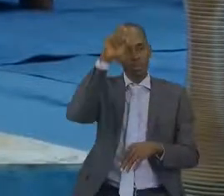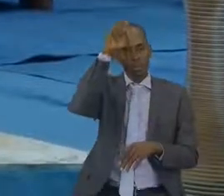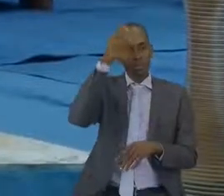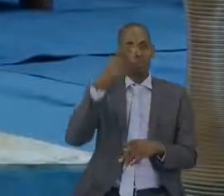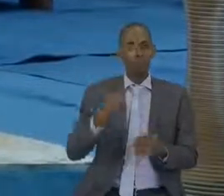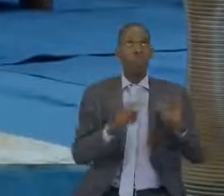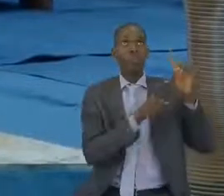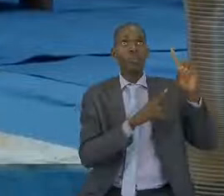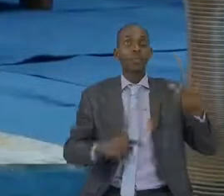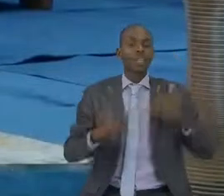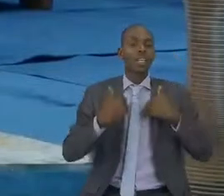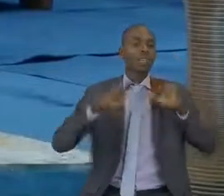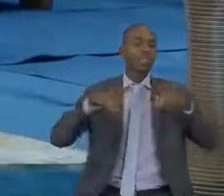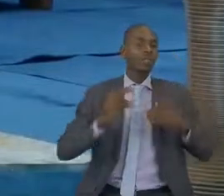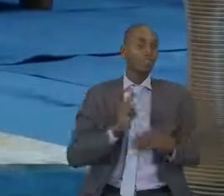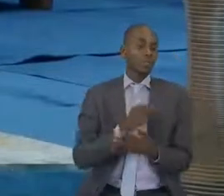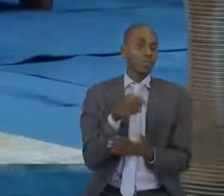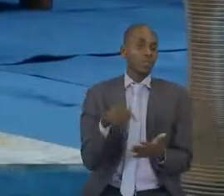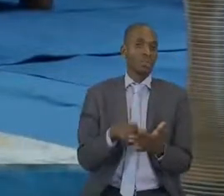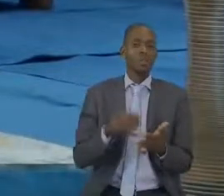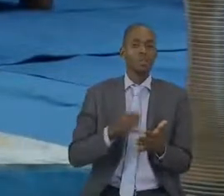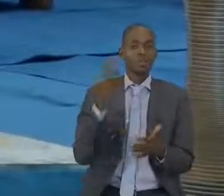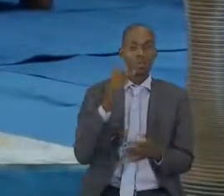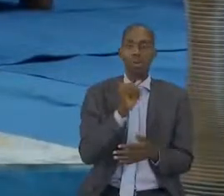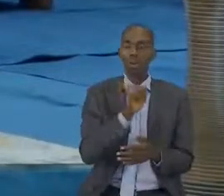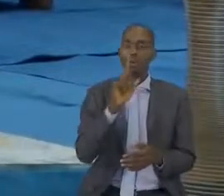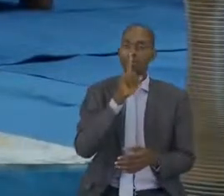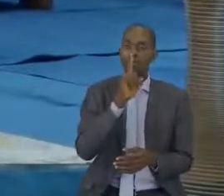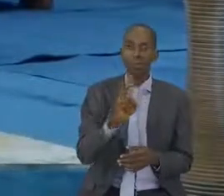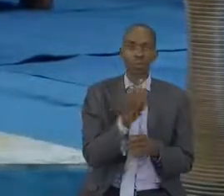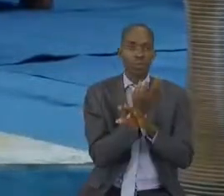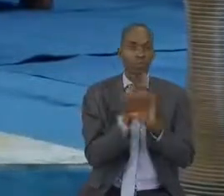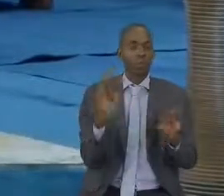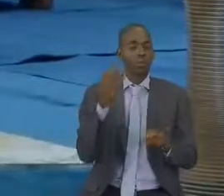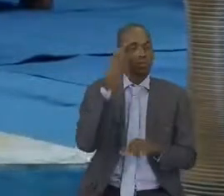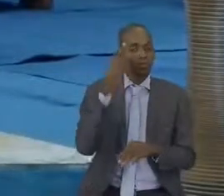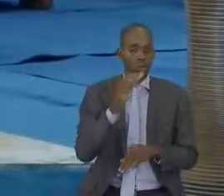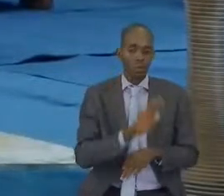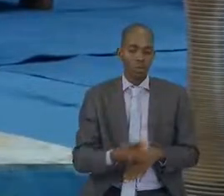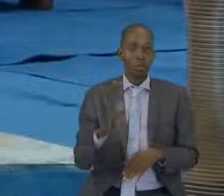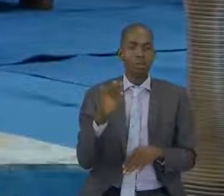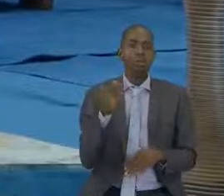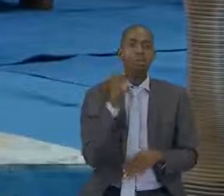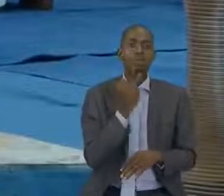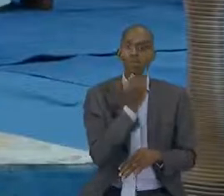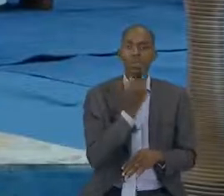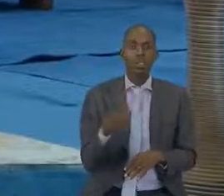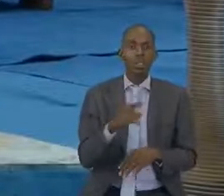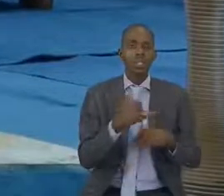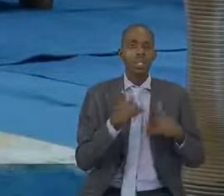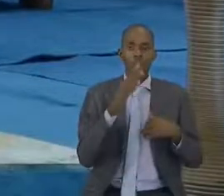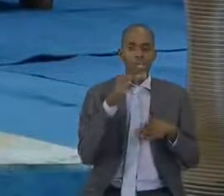Le Seigneur nous donne ceci. C'était une vraie libération pour les enfants d'Israël. Ils étaient